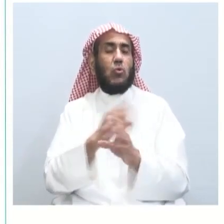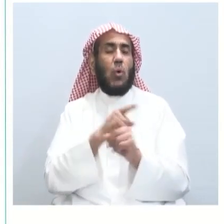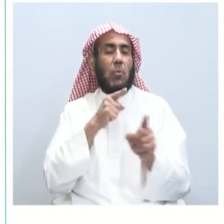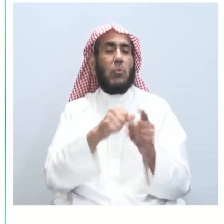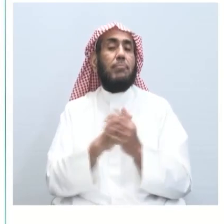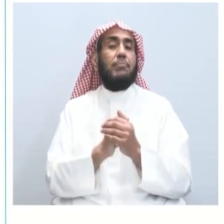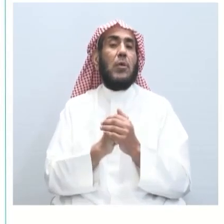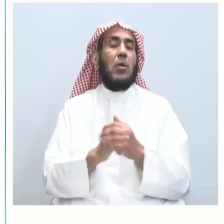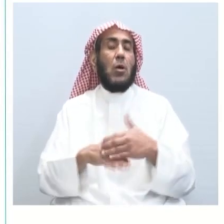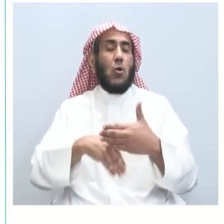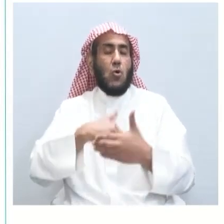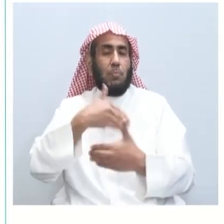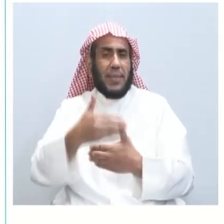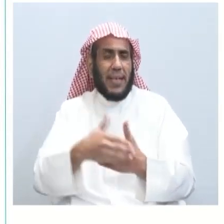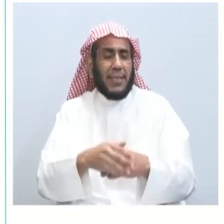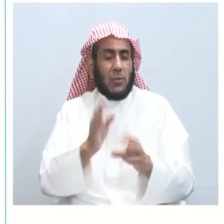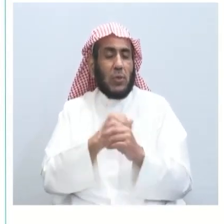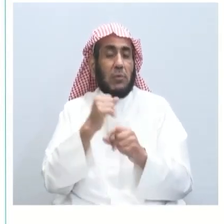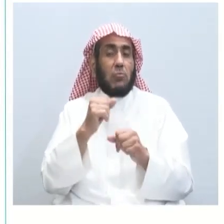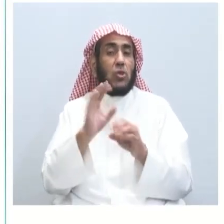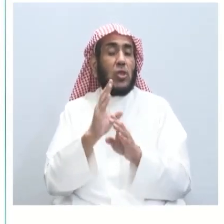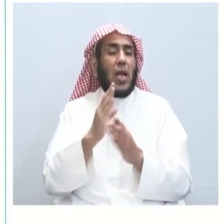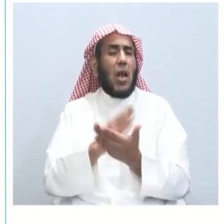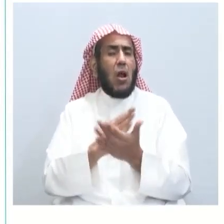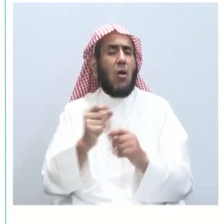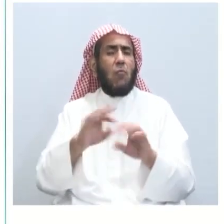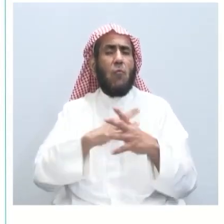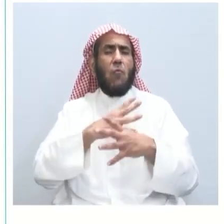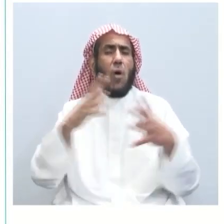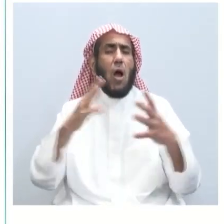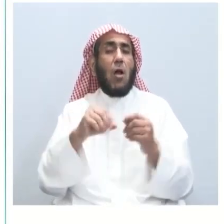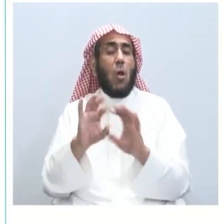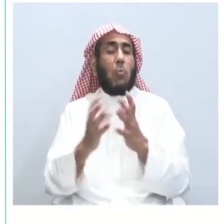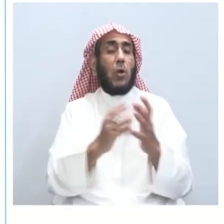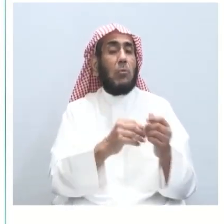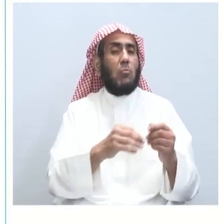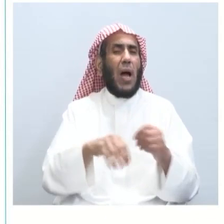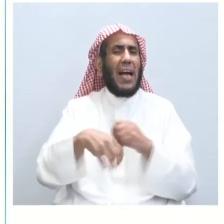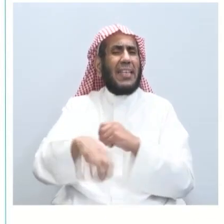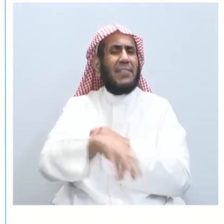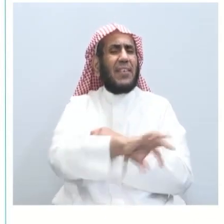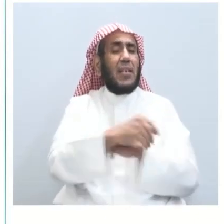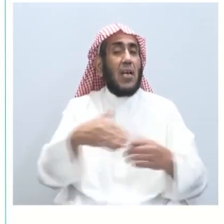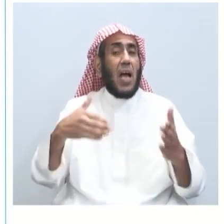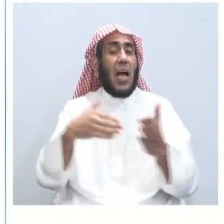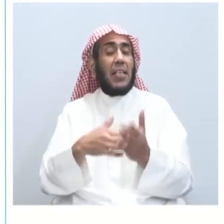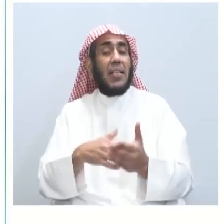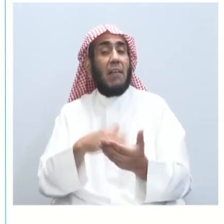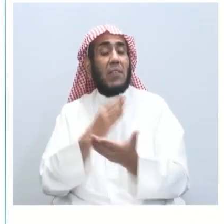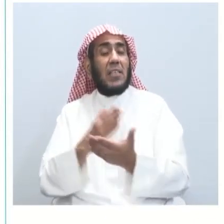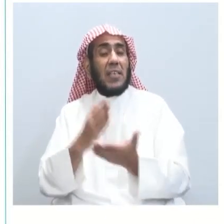المذكوره وبالتالي تقسم الشركات فئه كبيره مستهلكين الى مجموعات فرعيه ايضا حتى في التقسيم هي